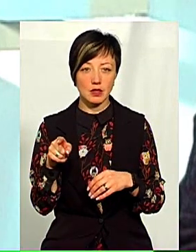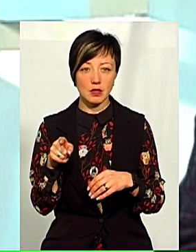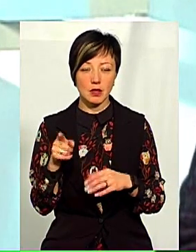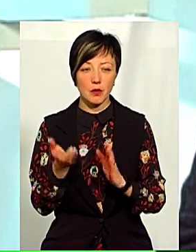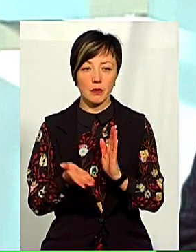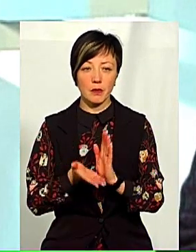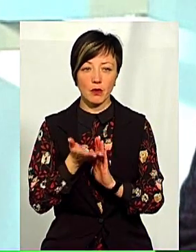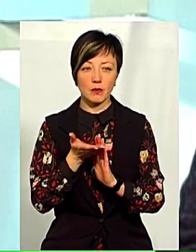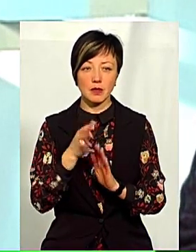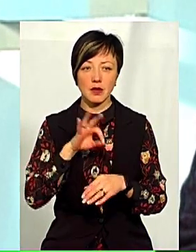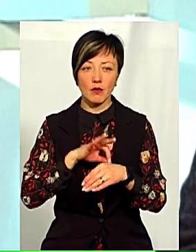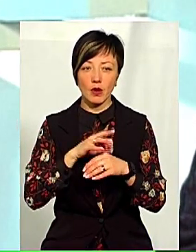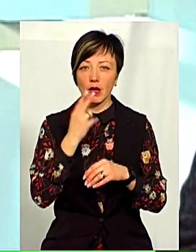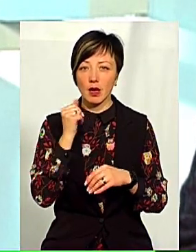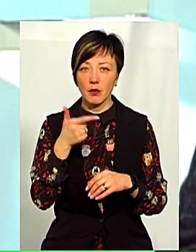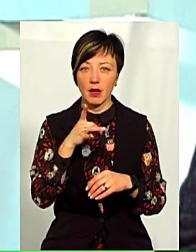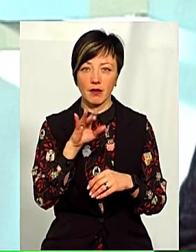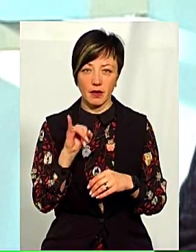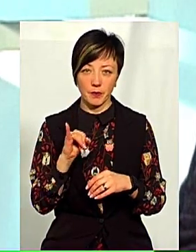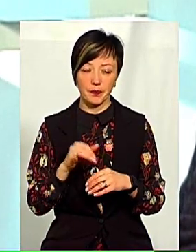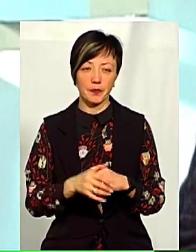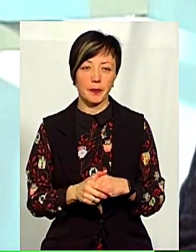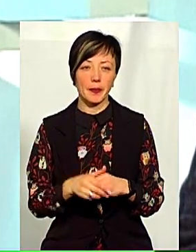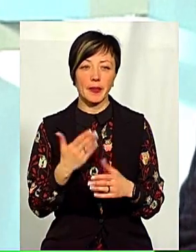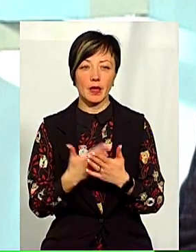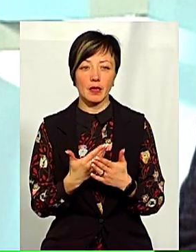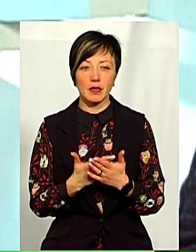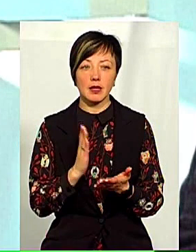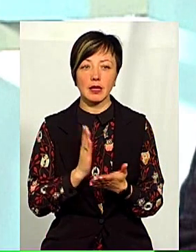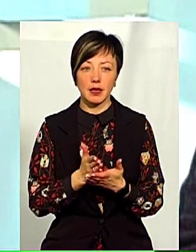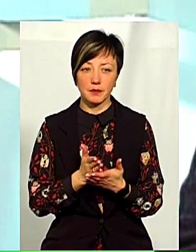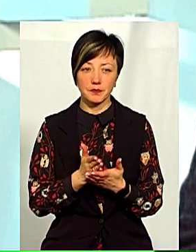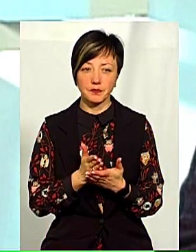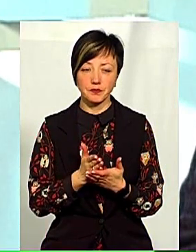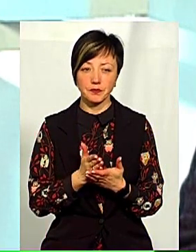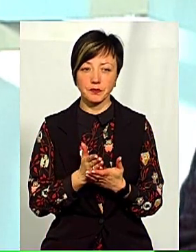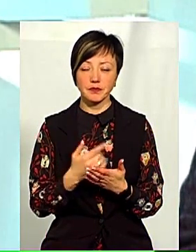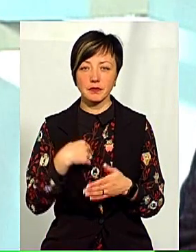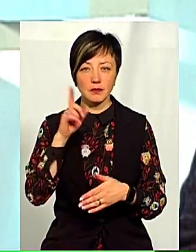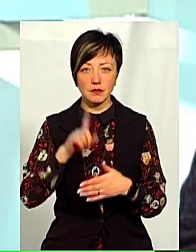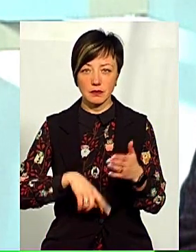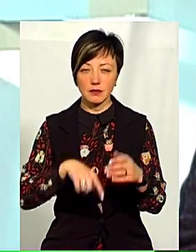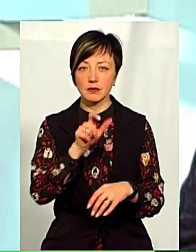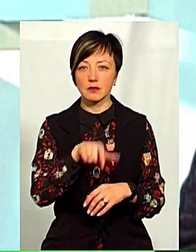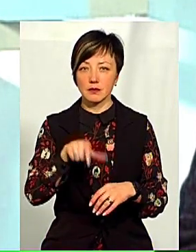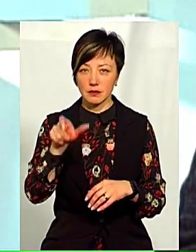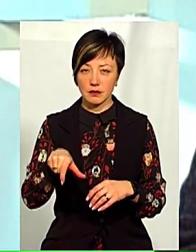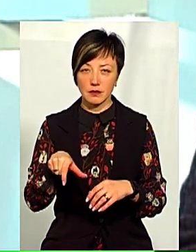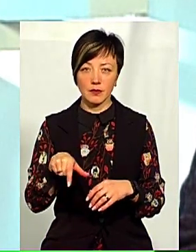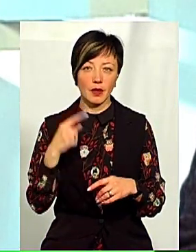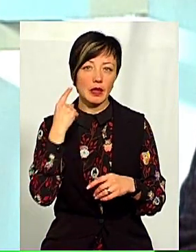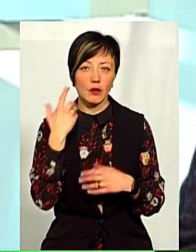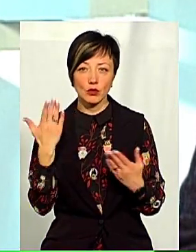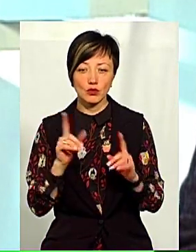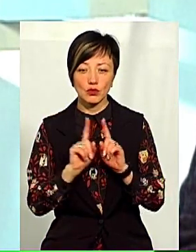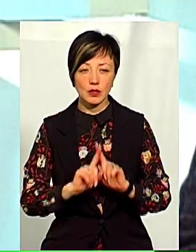на захворювання на грип та ГРВІ. Ну, скажімо, от є, я впевнений, що люди не почують